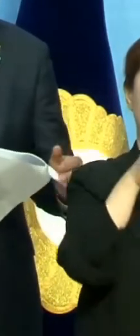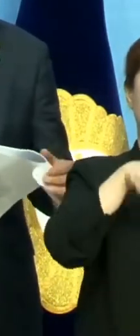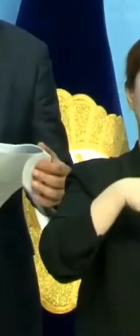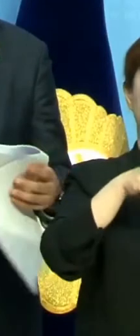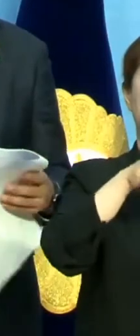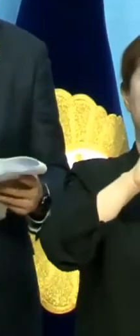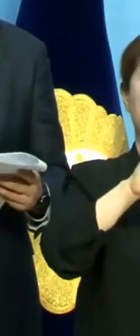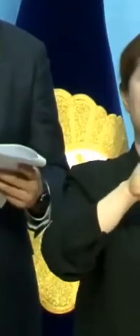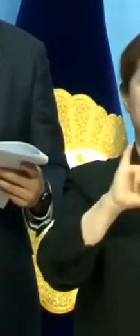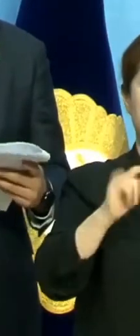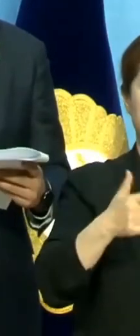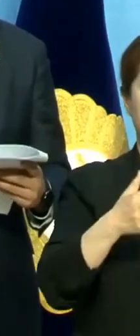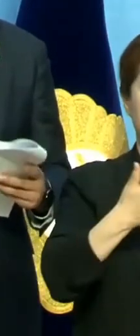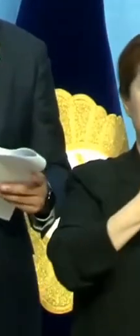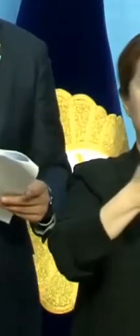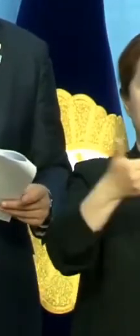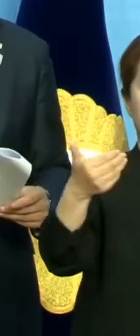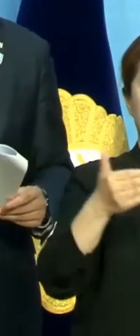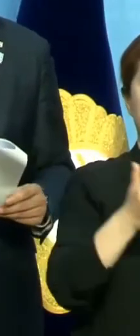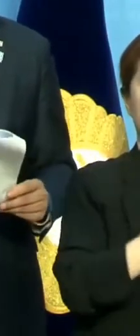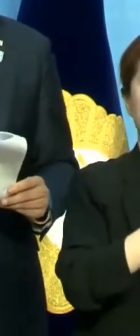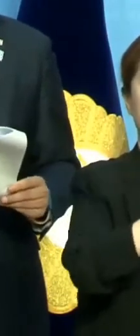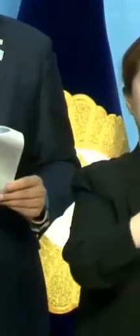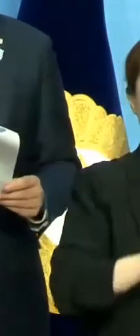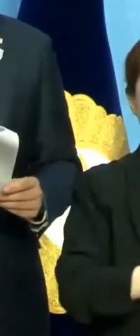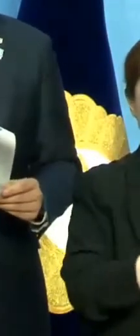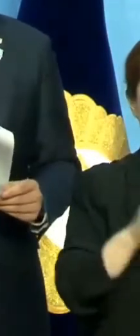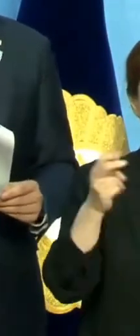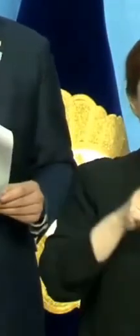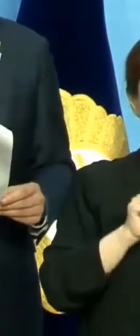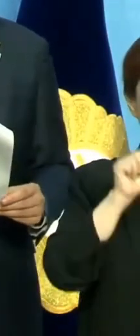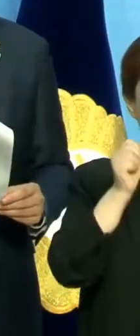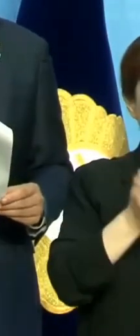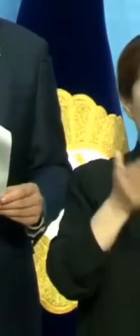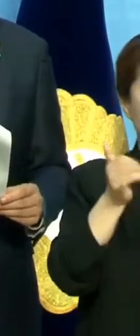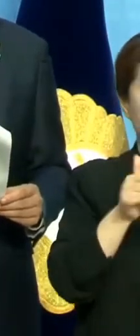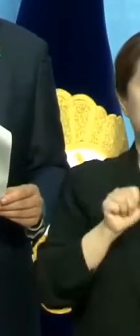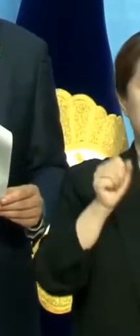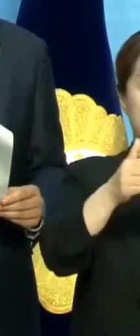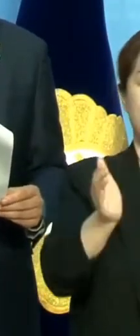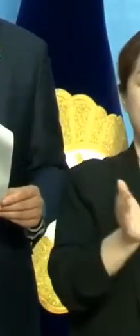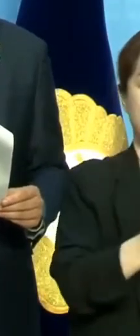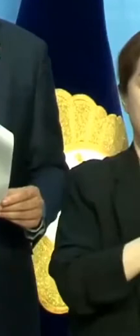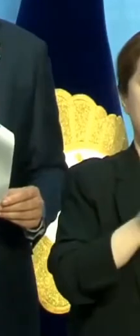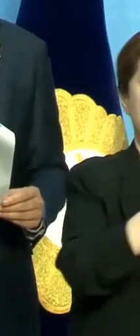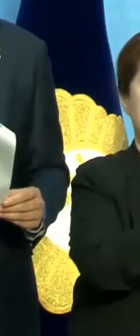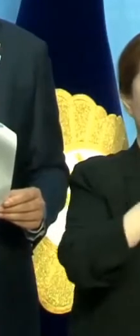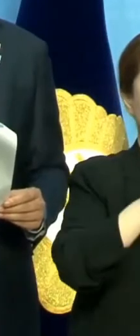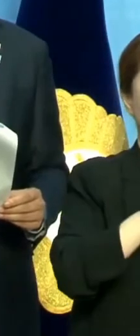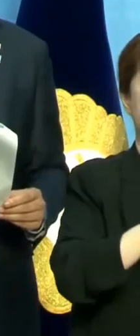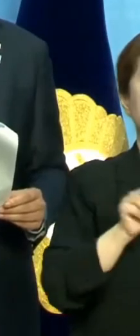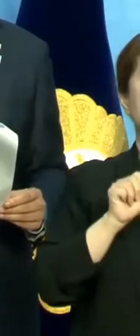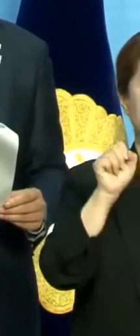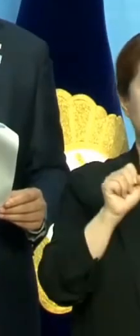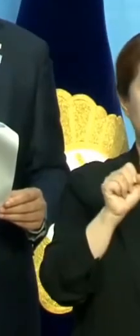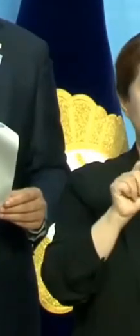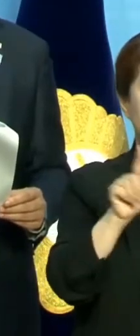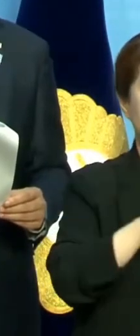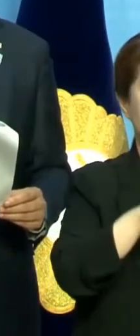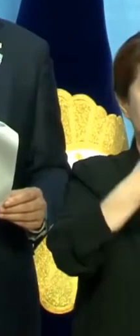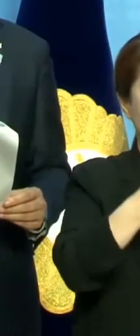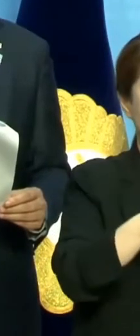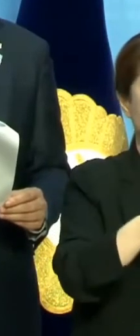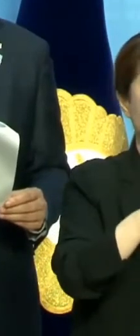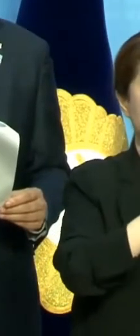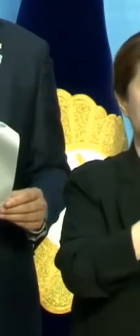떠났습니다. 고유민 선수 유가족과 체육시민운동단체 사람과 운동은 고 선수의 극단적